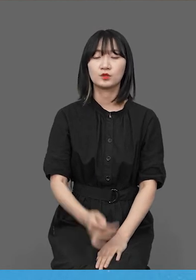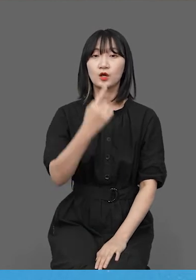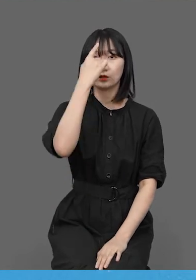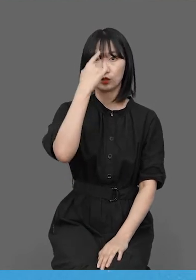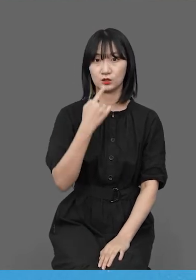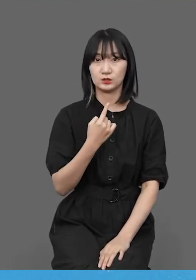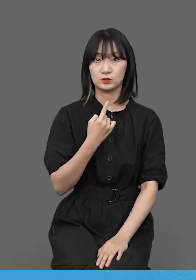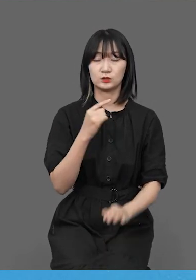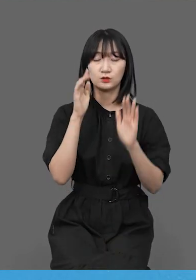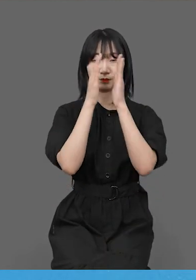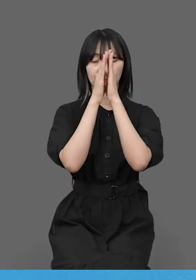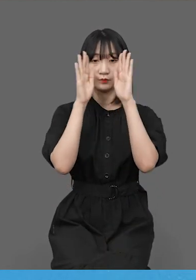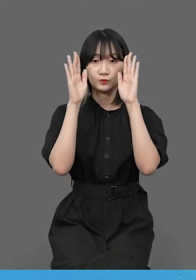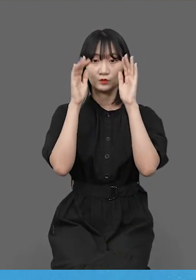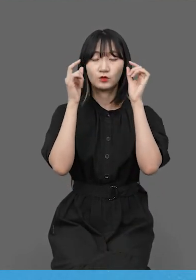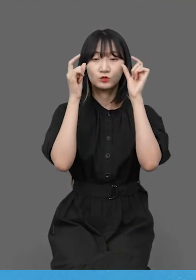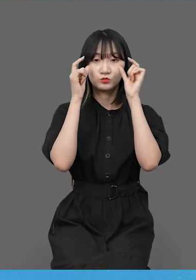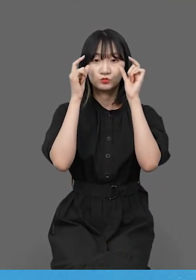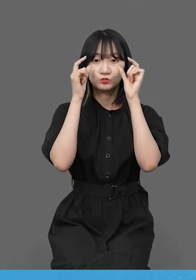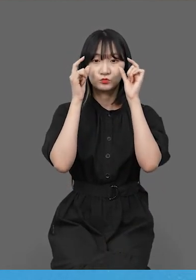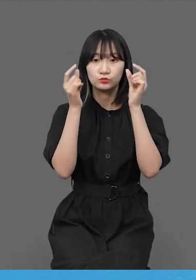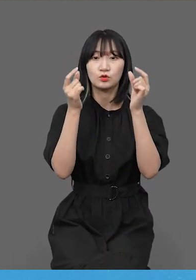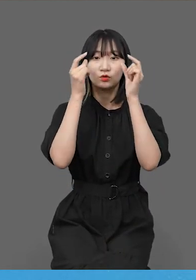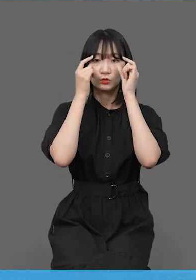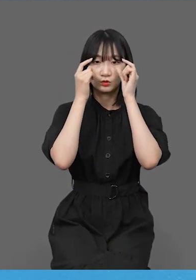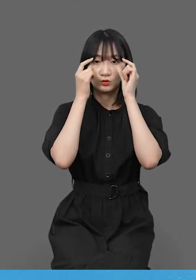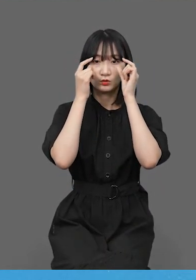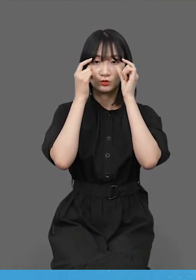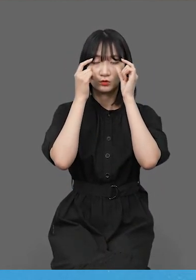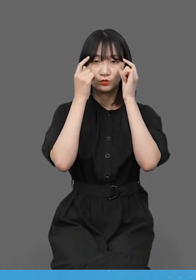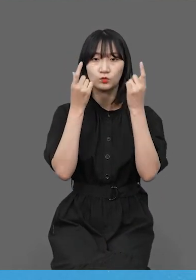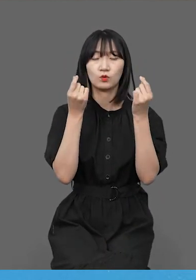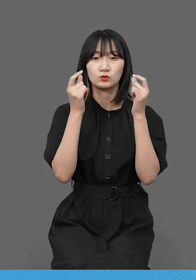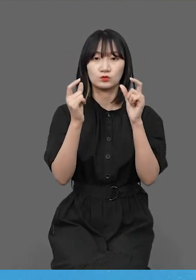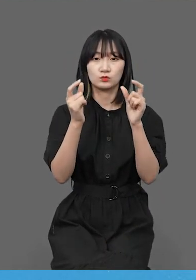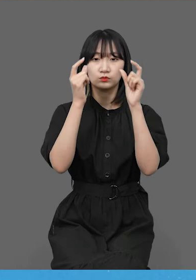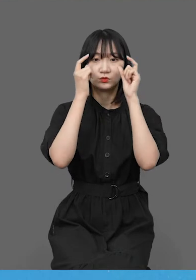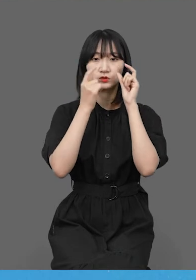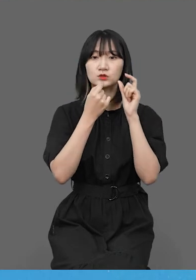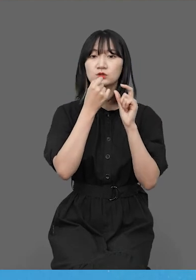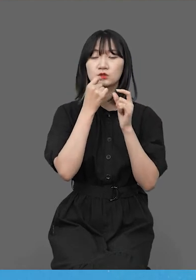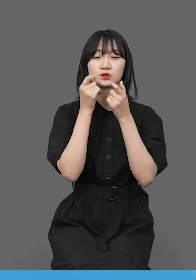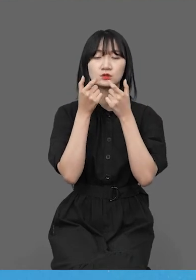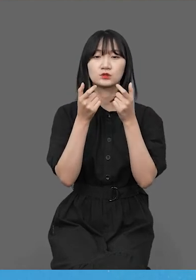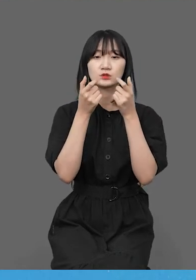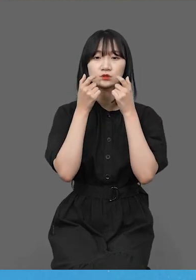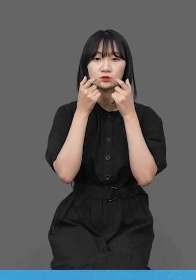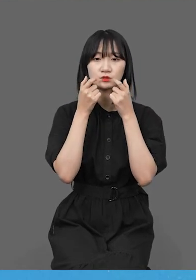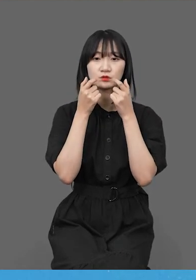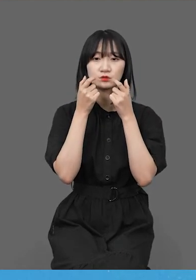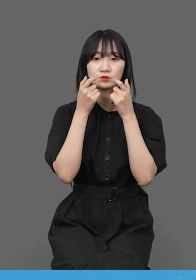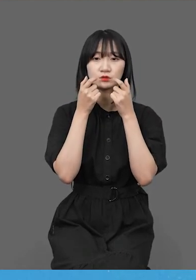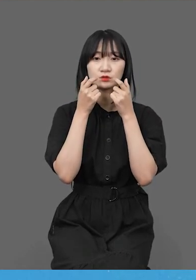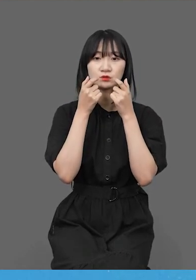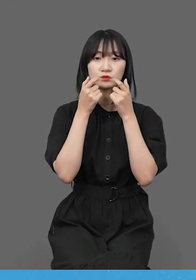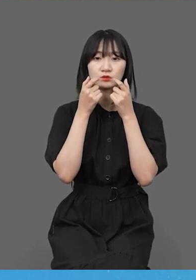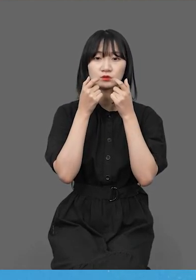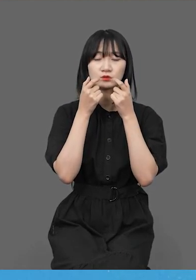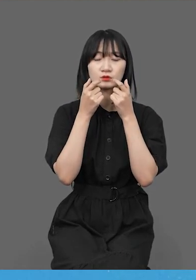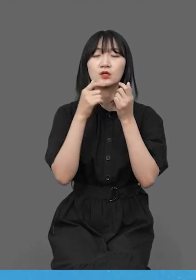대칭이 되려면은 이건 눈이구나, 눈은 여기 딱 같은 위치에, 이빨 여기 양쪽 숫자가